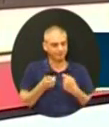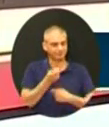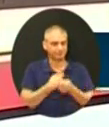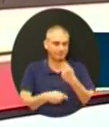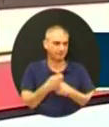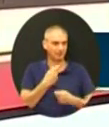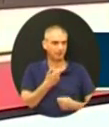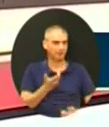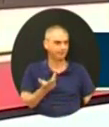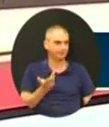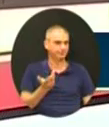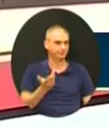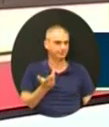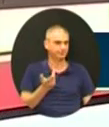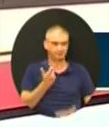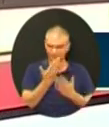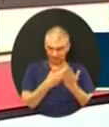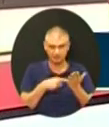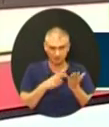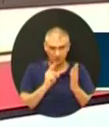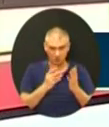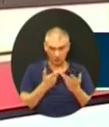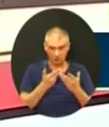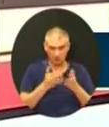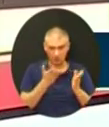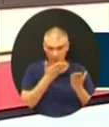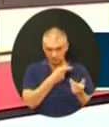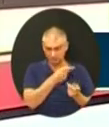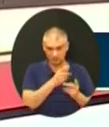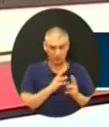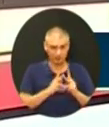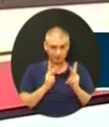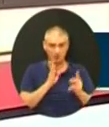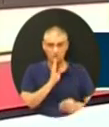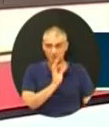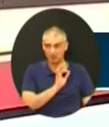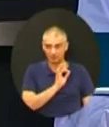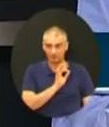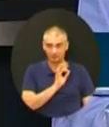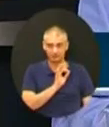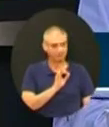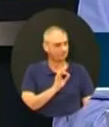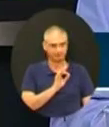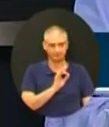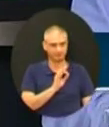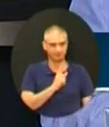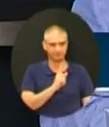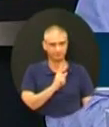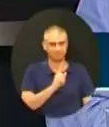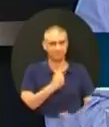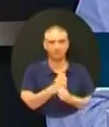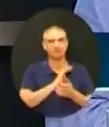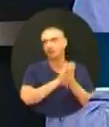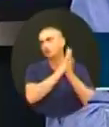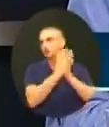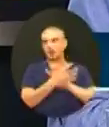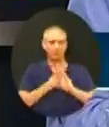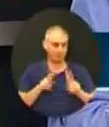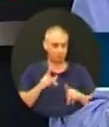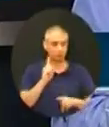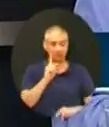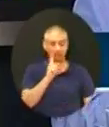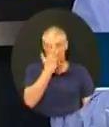נגיד עליהם המסמך הזה יכול לפתוח דלתות זה מה שיפתור את הבעיה תראה זה לא יהפוך לא יעשה מהפכה ב-180 מעלות